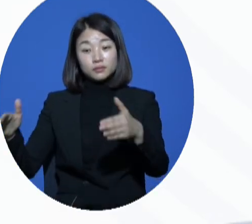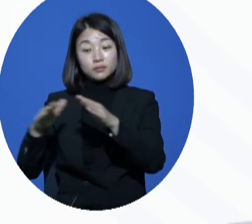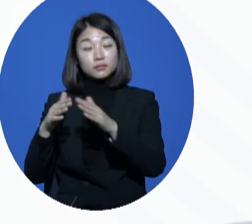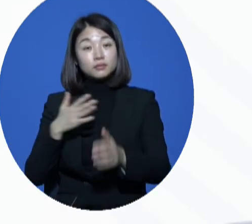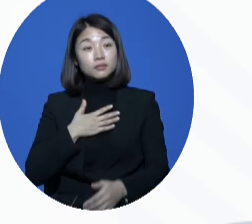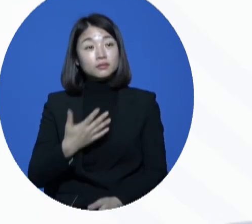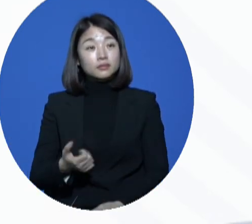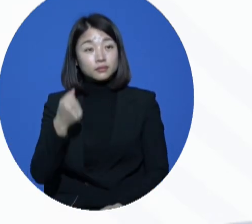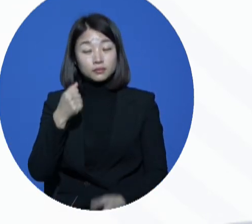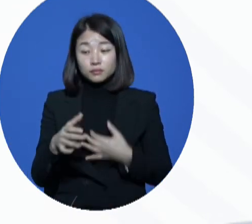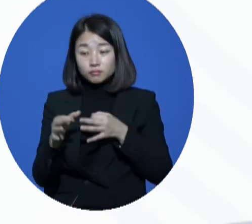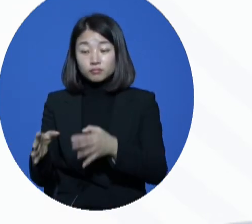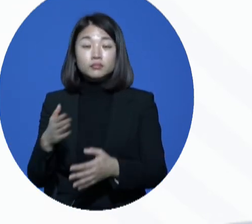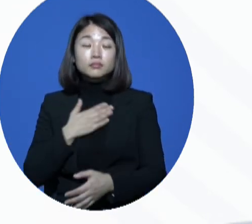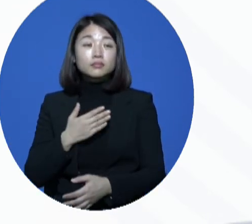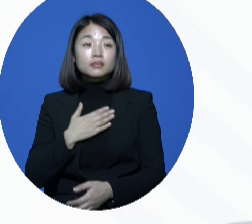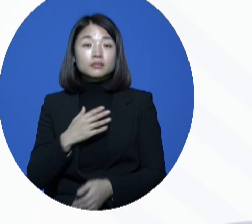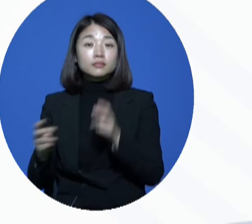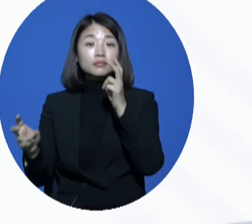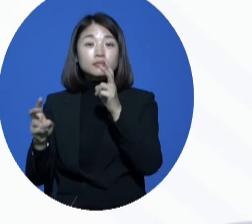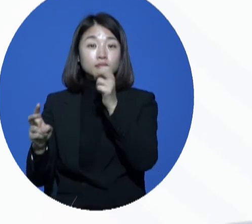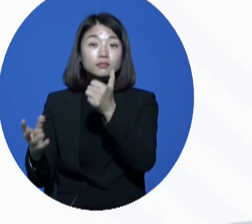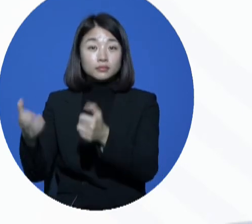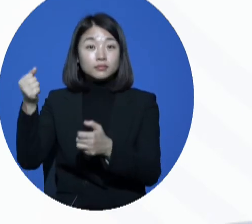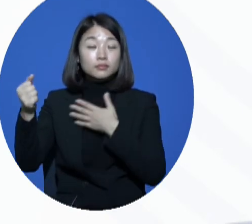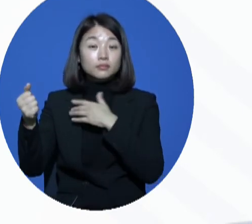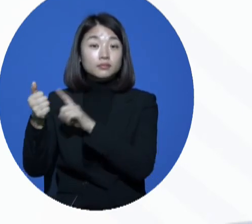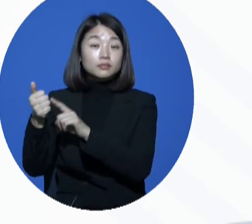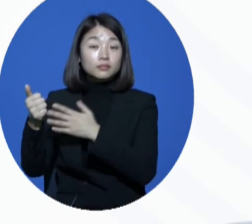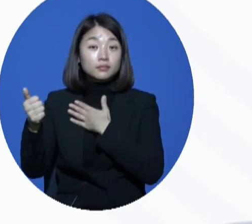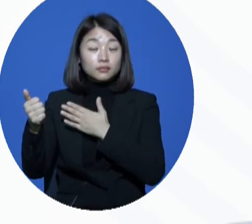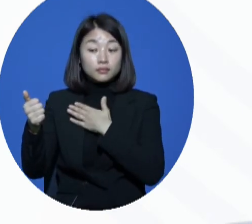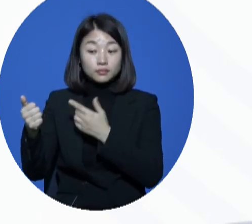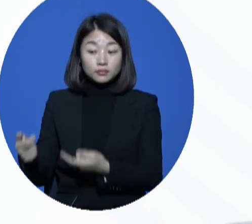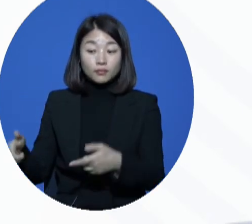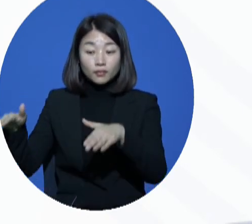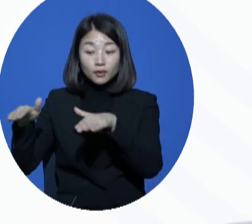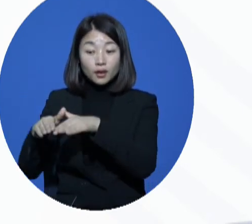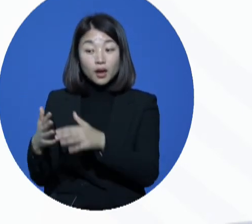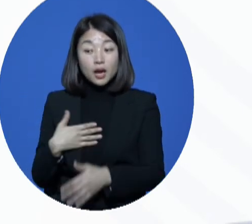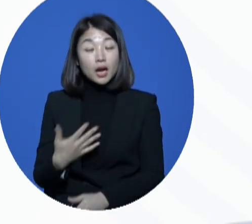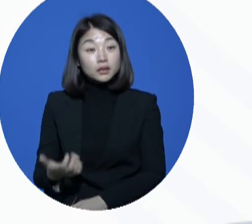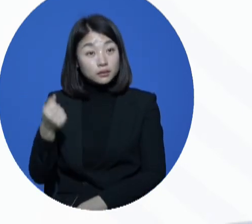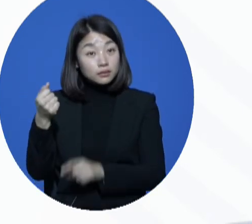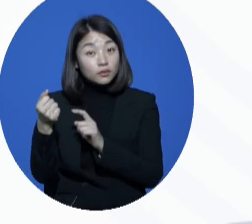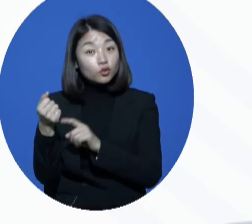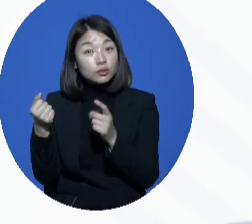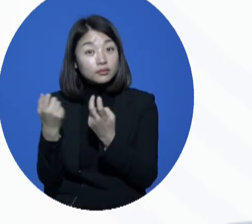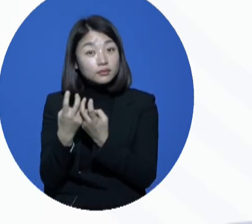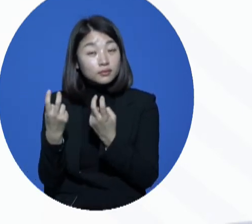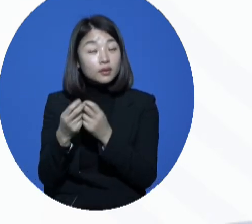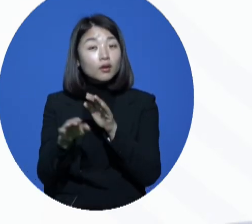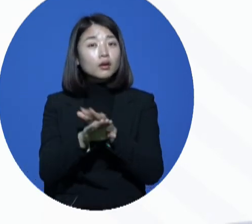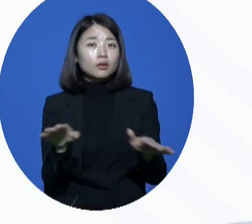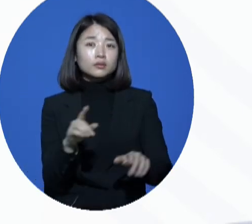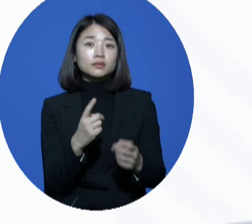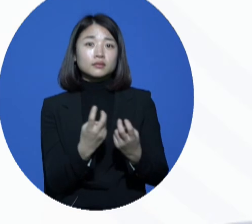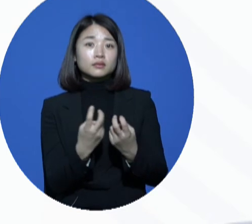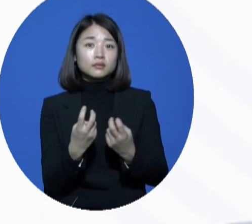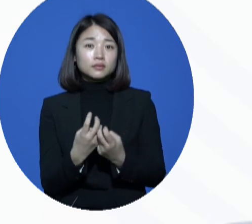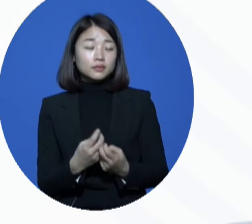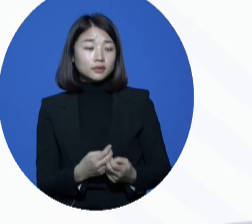사람들의 재산권과의 충돌 문제도 언급이 되고 있는데요. 물론 사유재산적인 측면이 없진 않지만 장애인